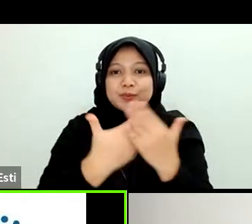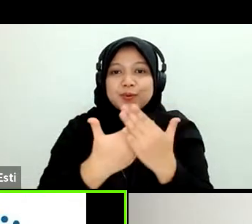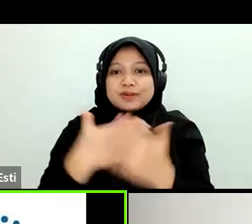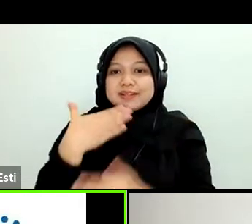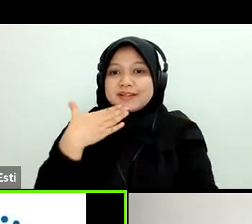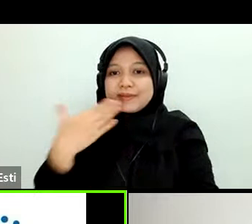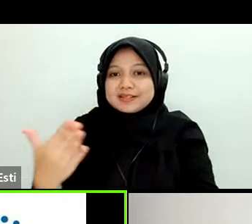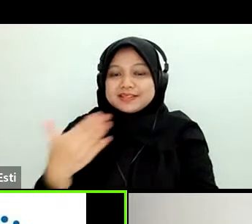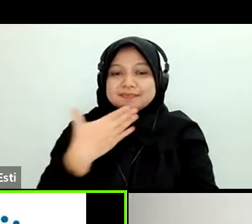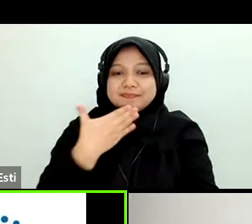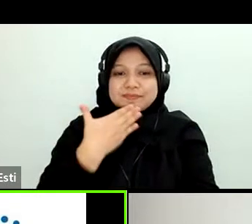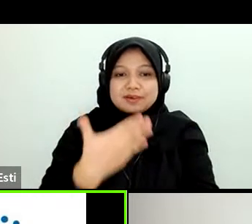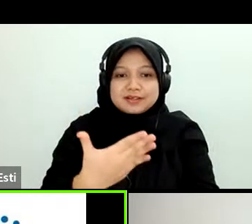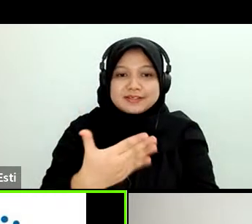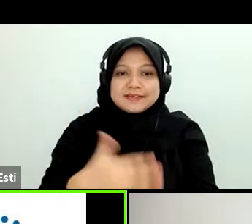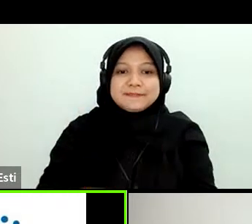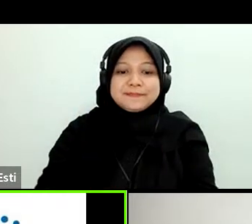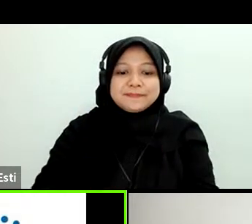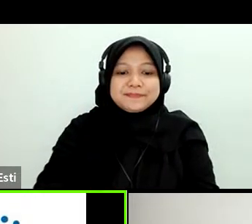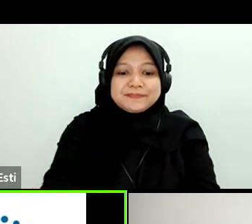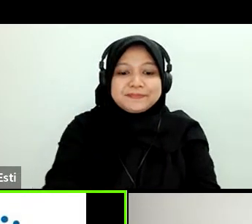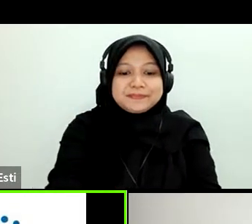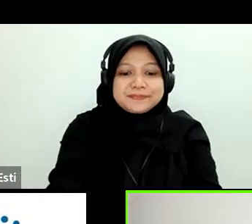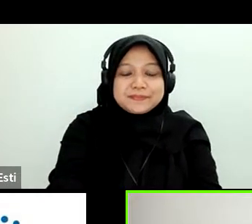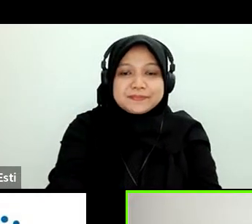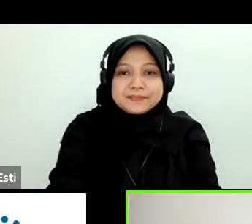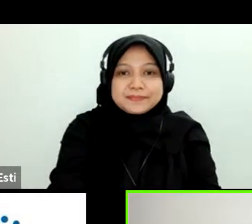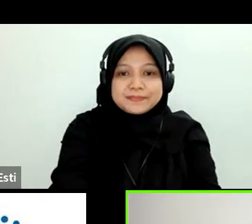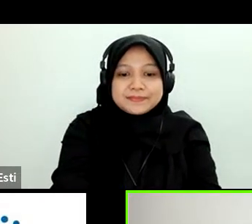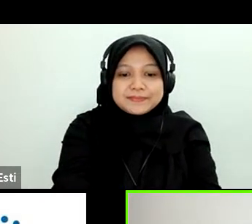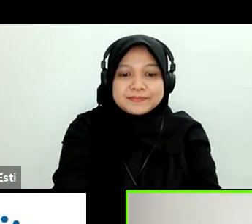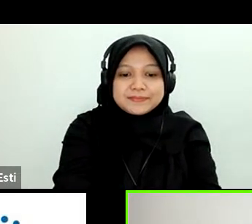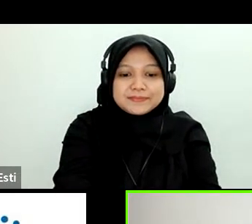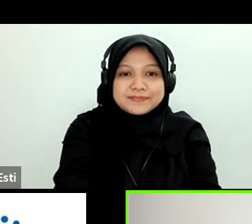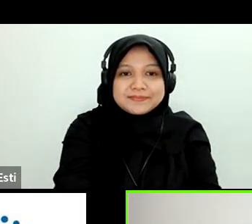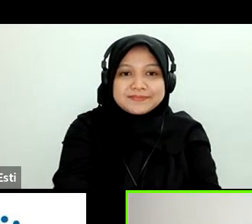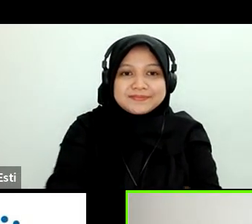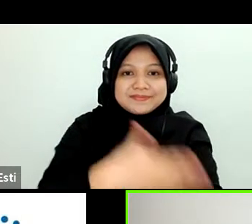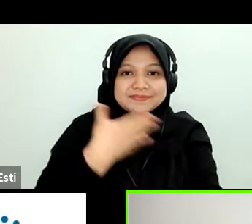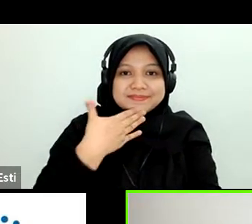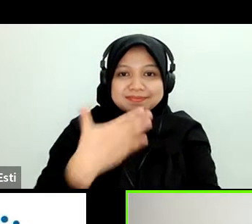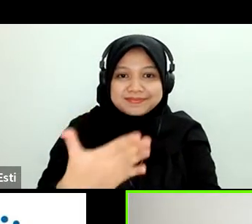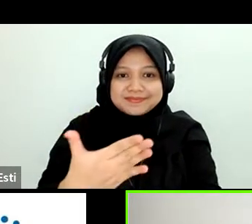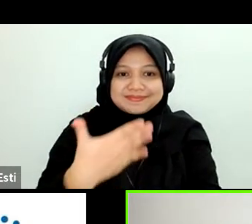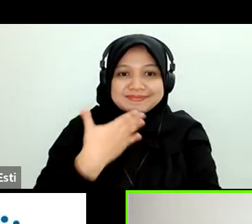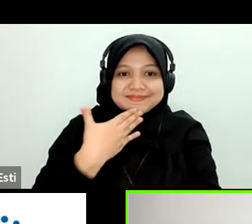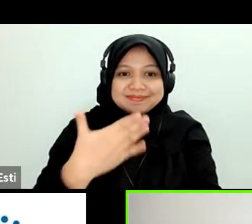Terima kasih farfalle Cebong 20 meski izin